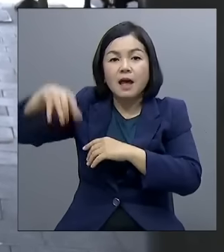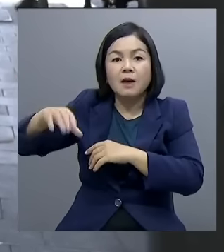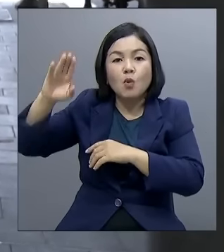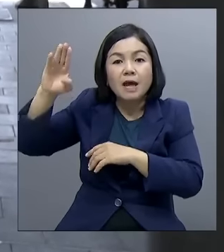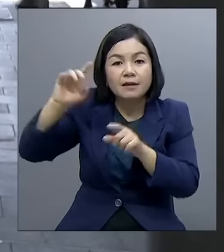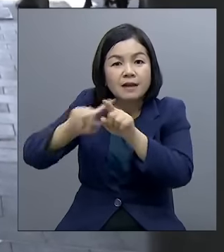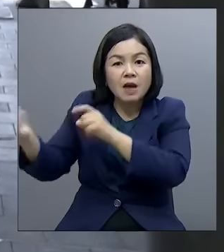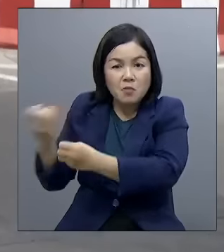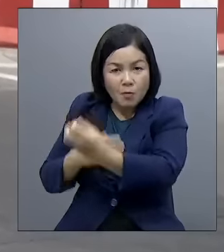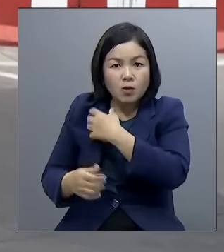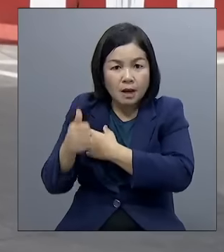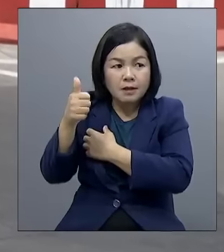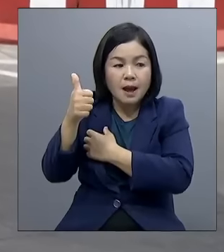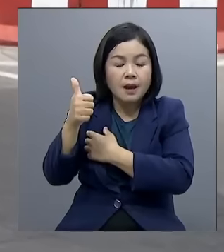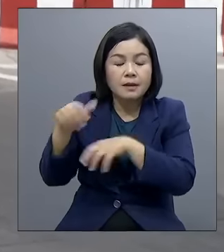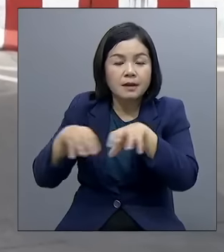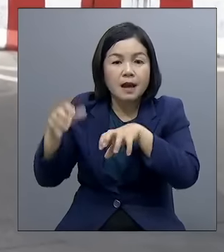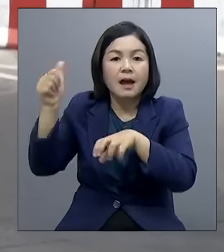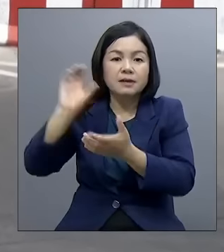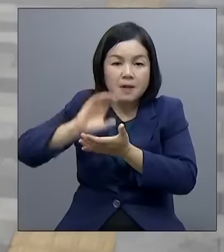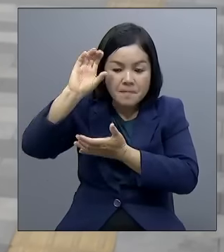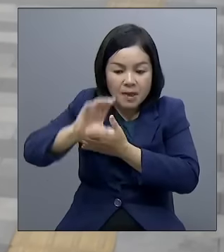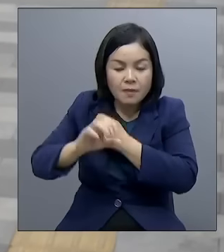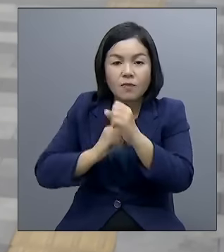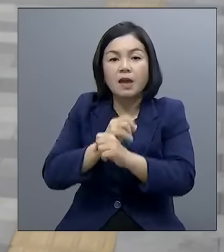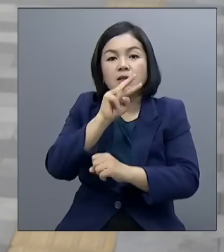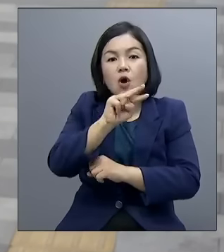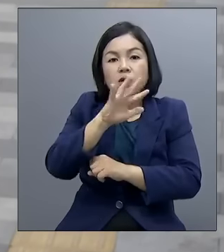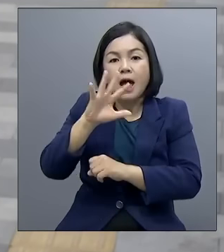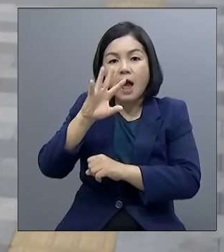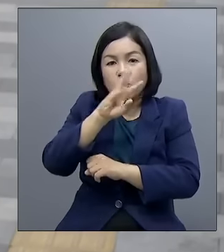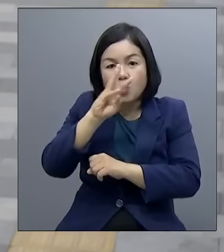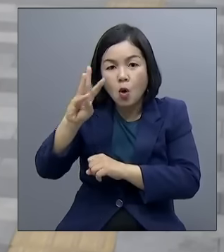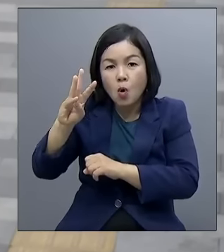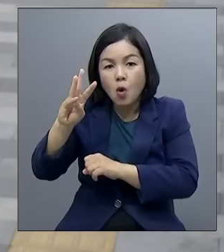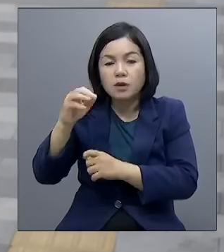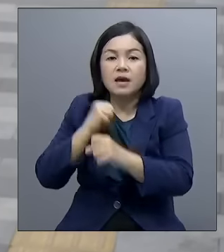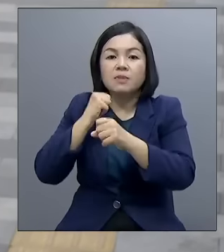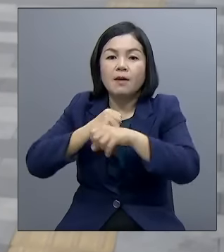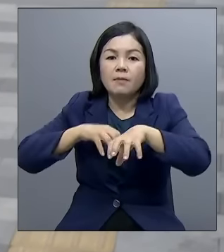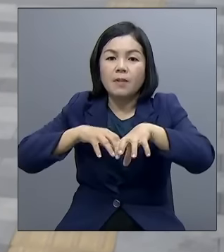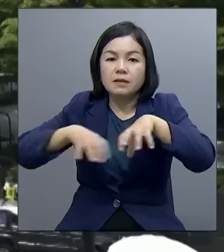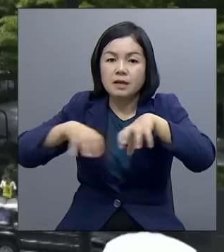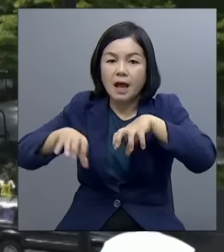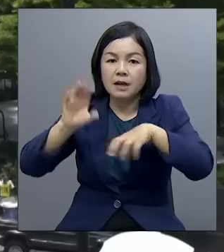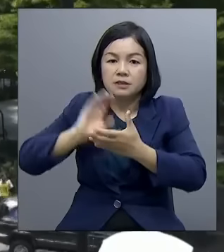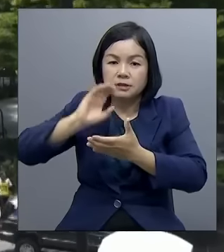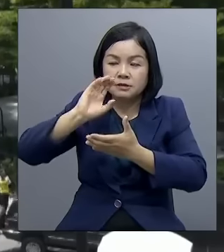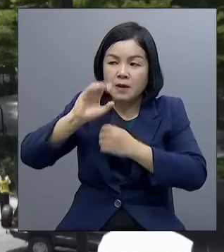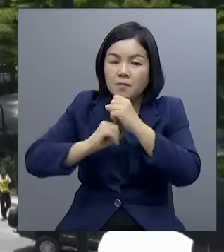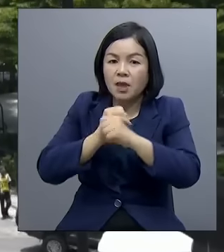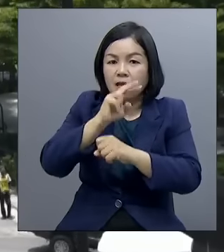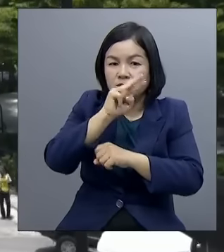นี้ให้ดําเนินการด้วยครับในงบประมาณปี66ซึ่งดําเนินการในปี67เนี่ยเราปรับปรุงทั้งหมด16เส้นทางนะครับส่วนงบประม